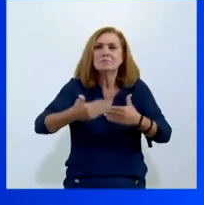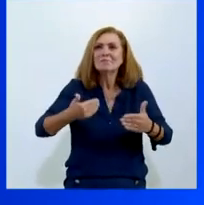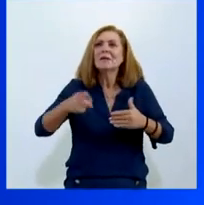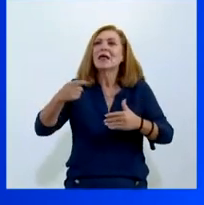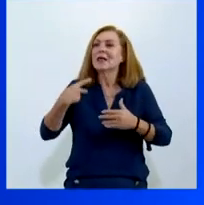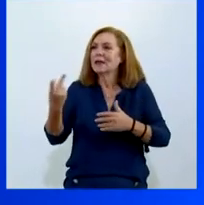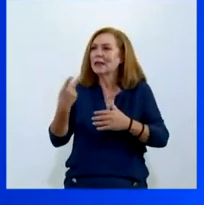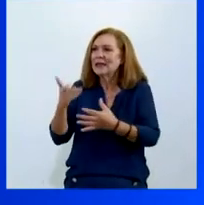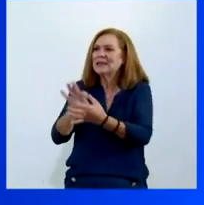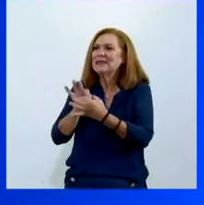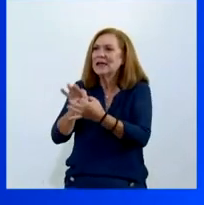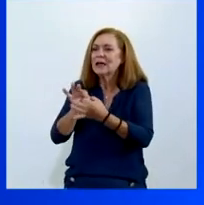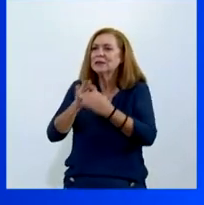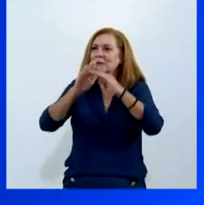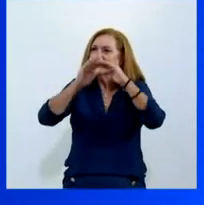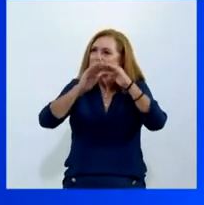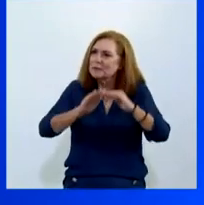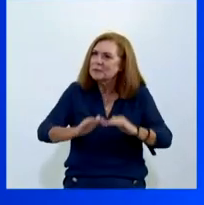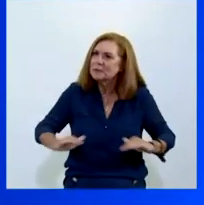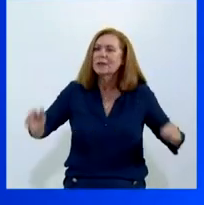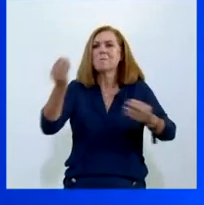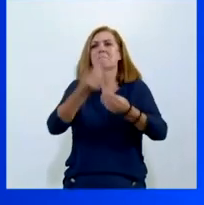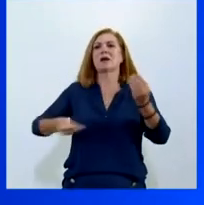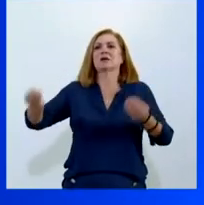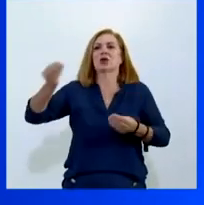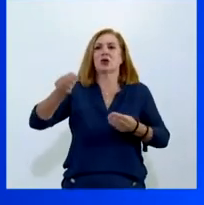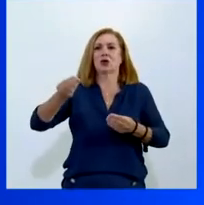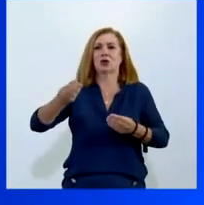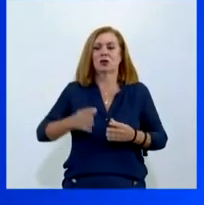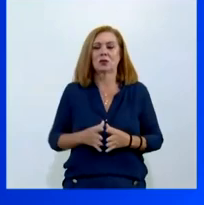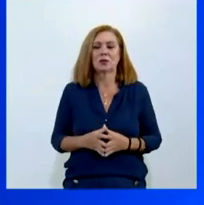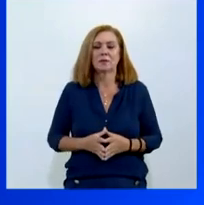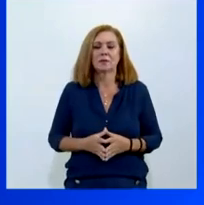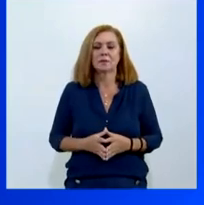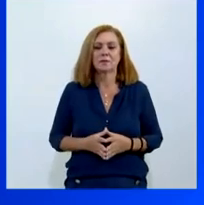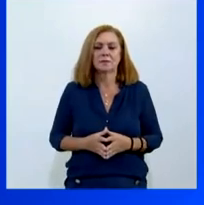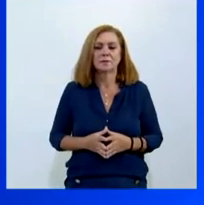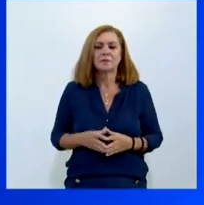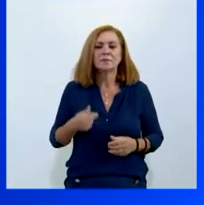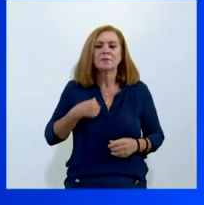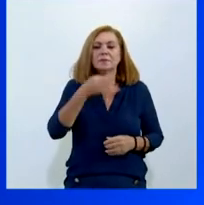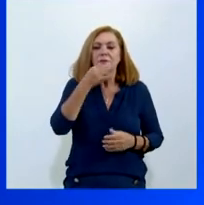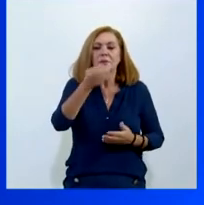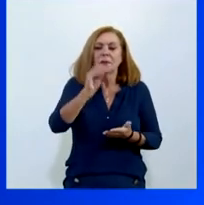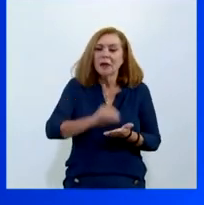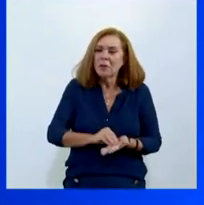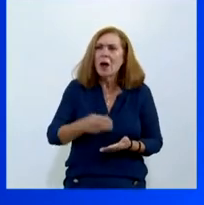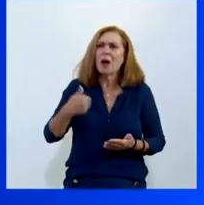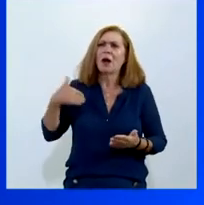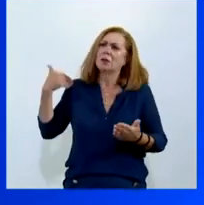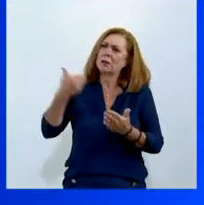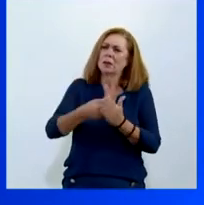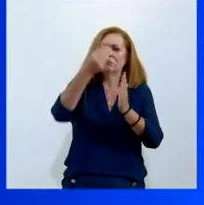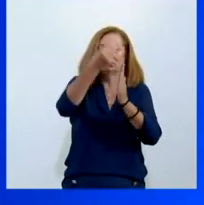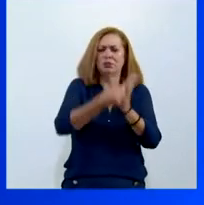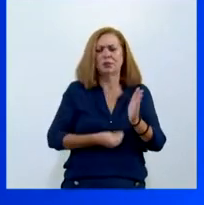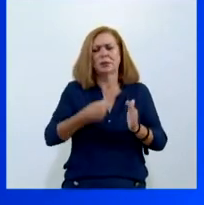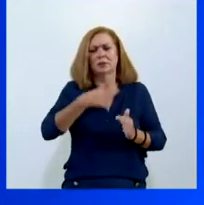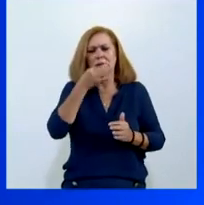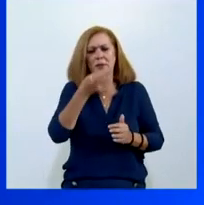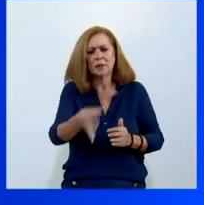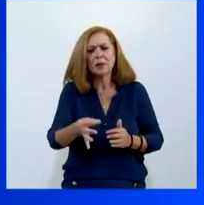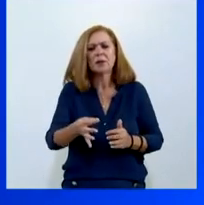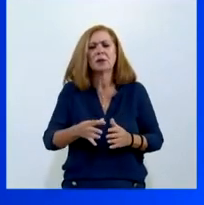εξομάλυνση των ελληνοτουρκικών σχέσεων. Θέλω να επαναλάβω αυτό το οποίο έχω πει πολλές φορές. Είναι